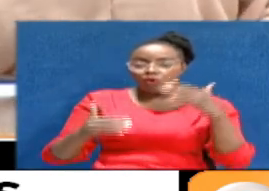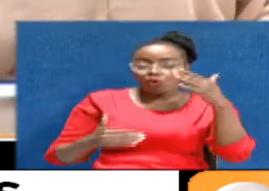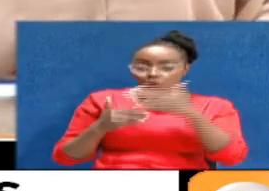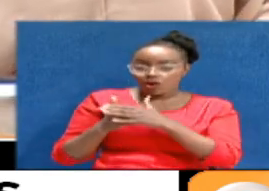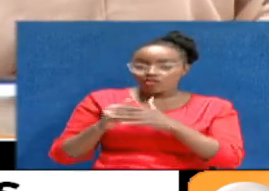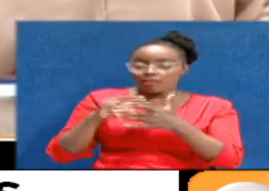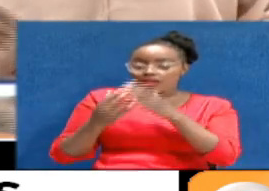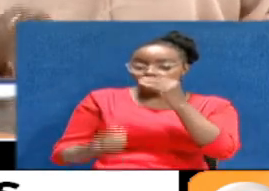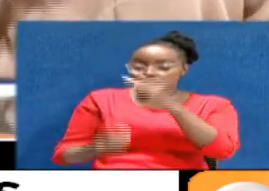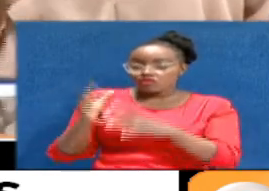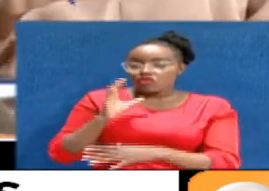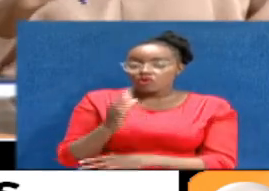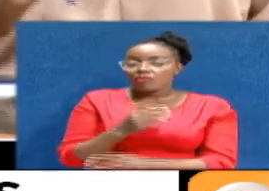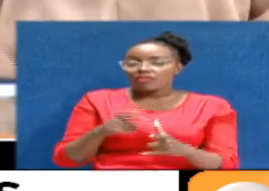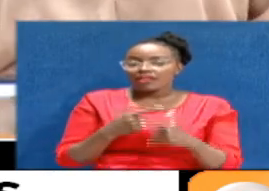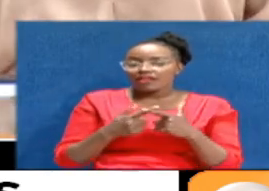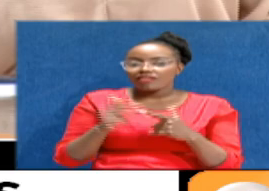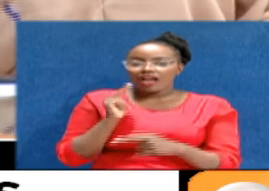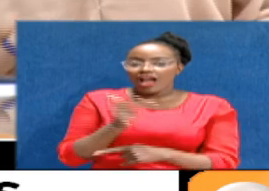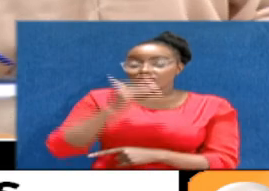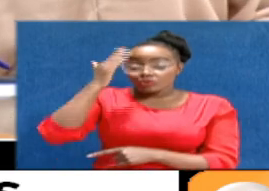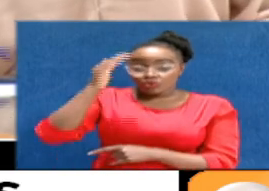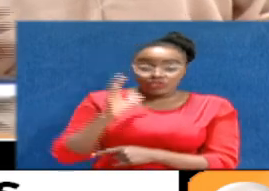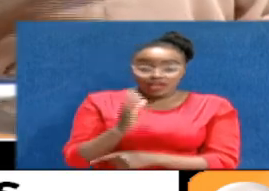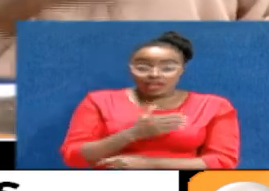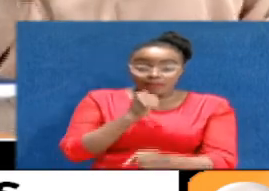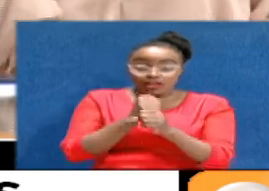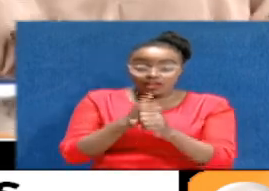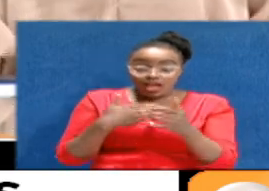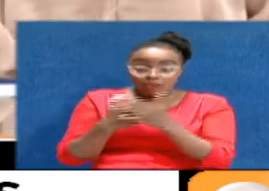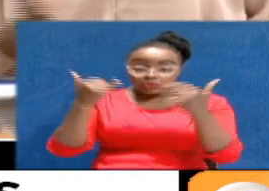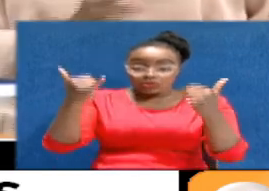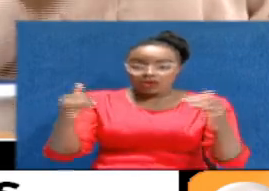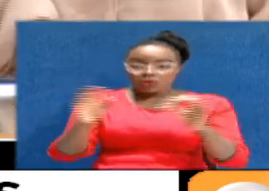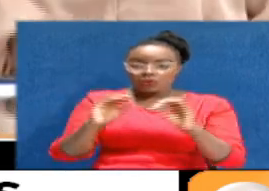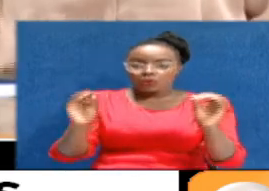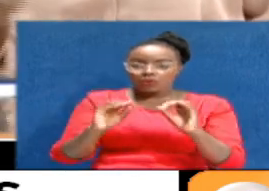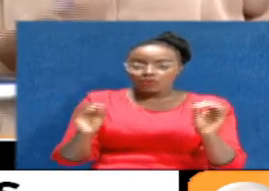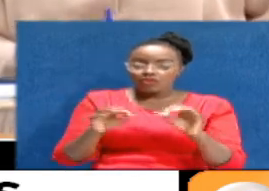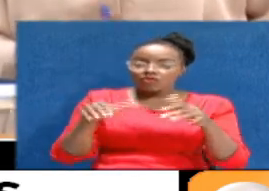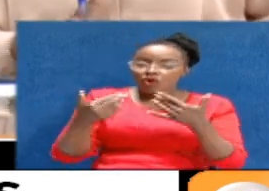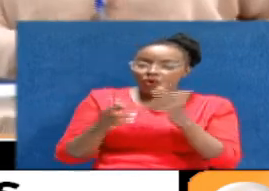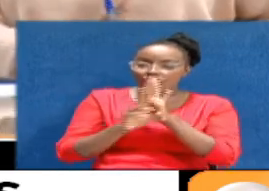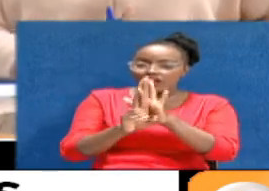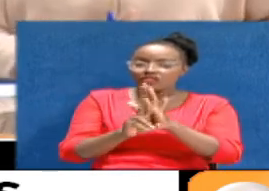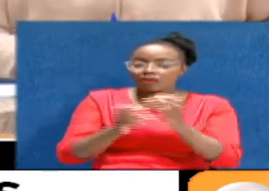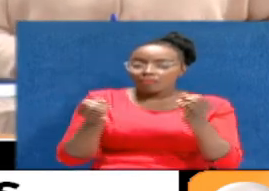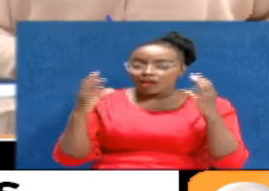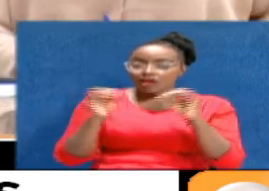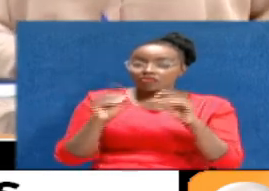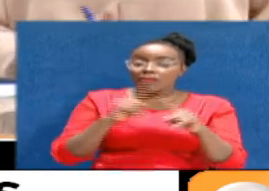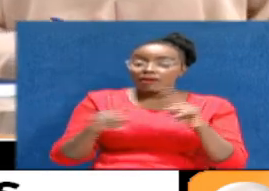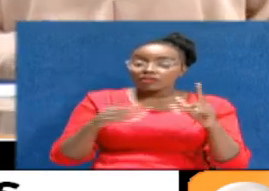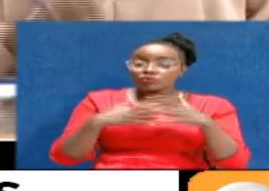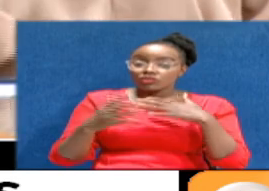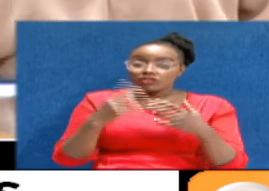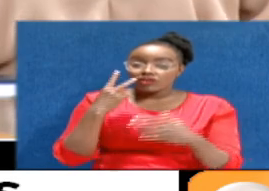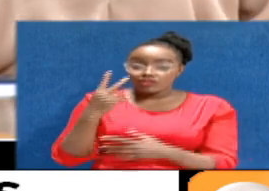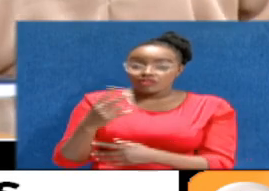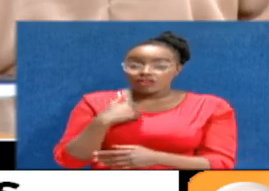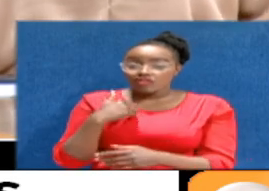she was undaing a kamati. And then, of course, we don't know what that kamati has done so far because we didn't hear about any terms of reference or anything like that. But what we saw